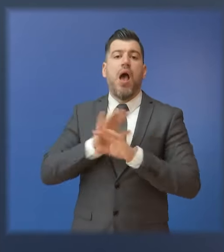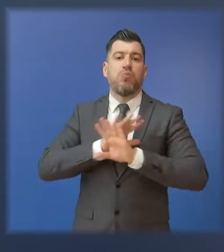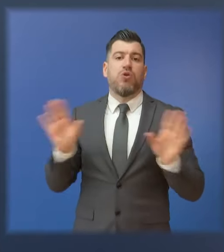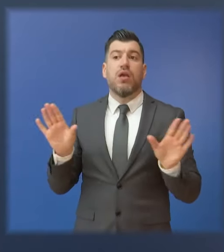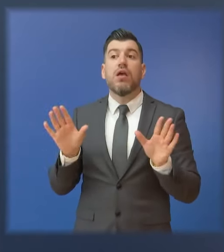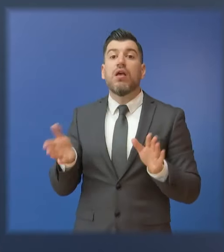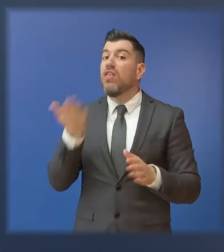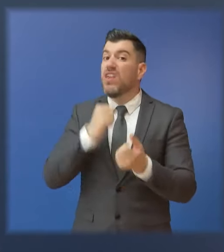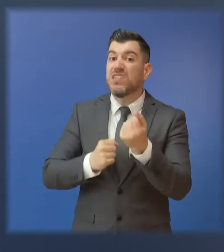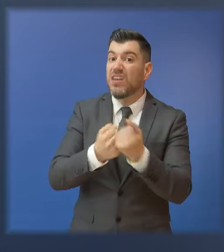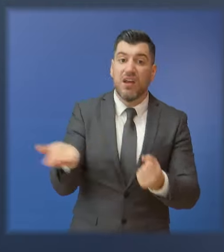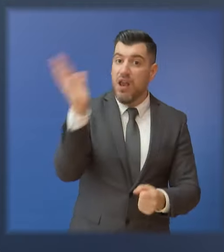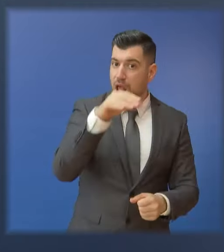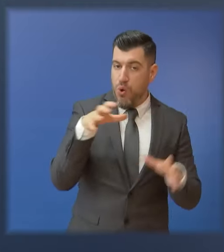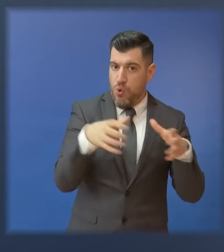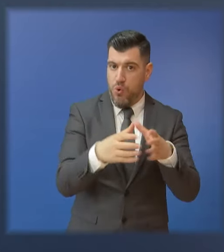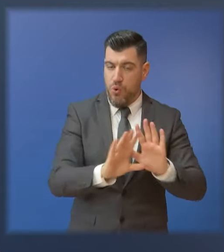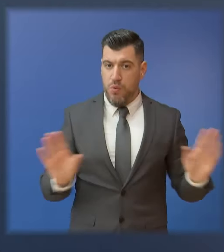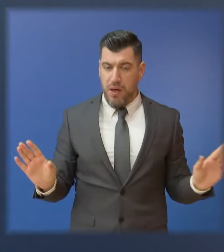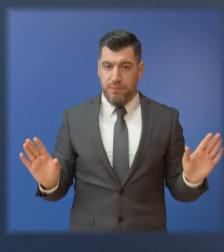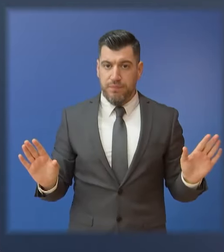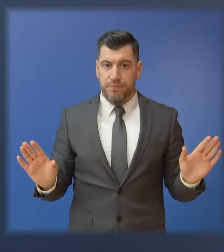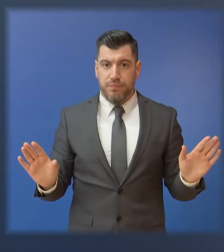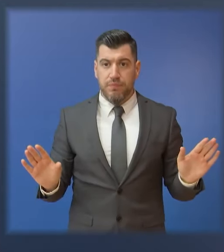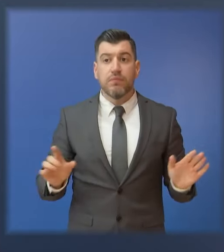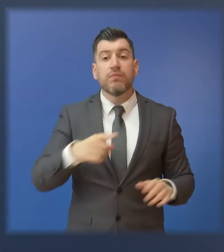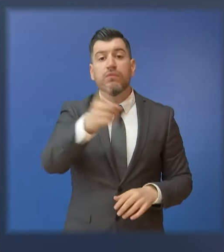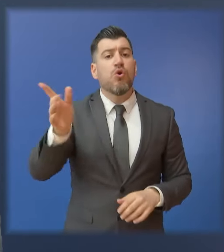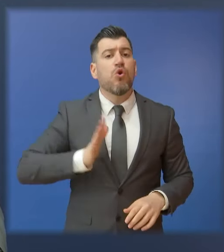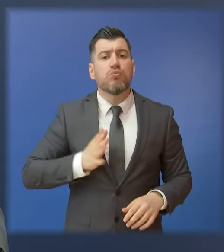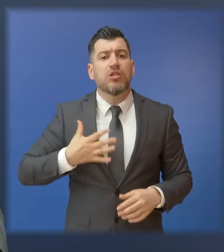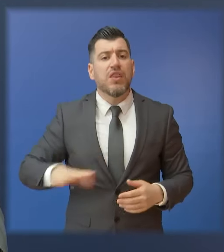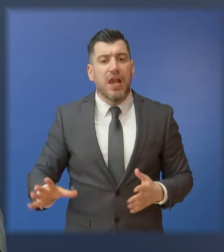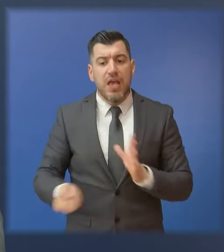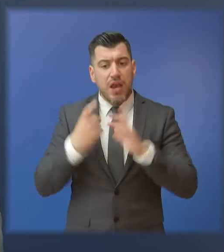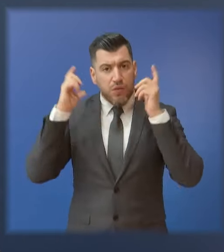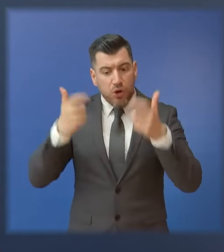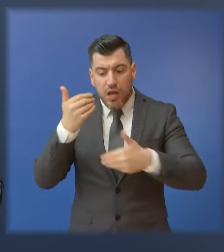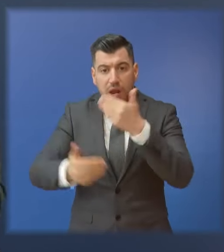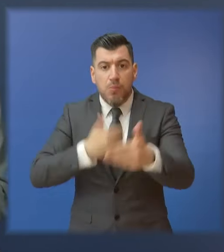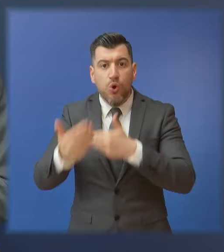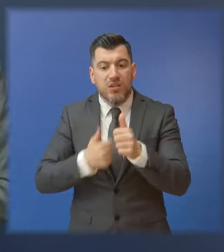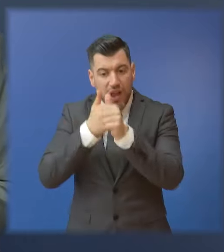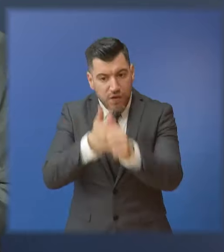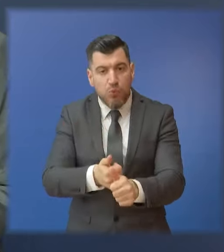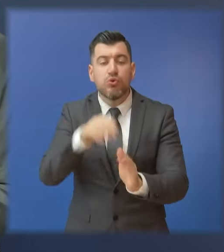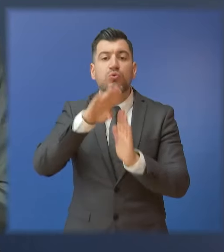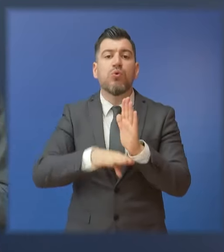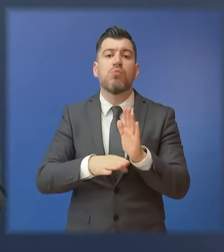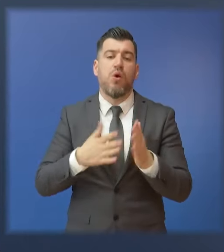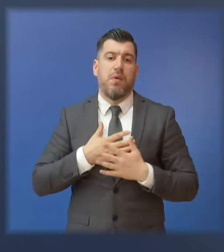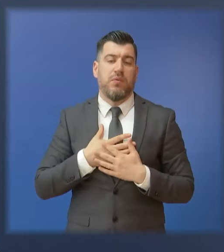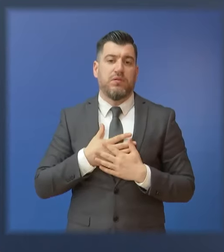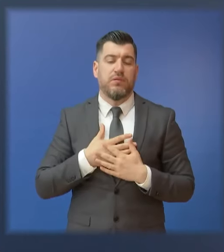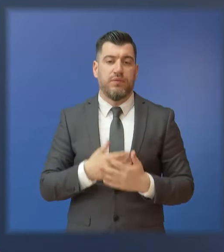άλλο κόμμα ε να εφαρμόσουμε δηλαδή με μεγαλύτερη ταχύτητα το πρόγραμμά μας ε πρέπει να να